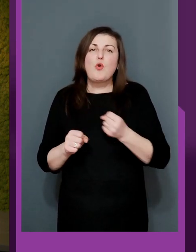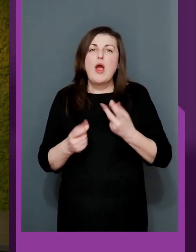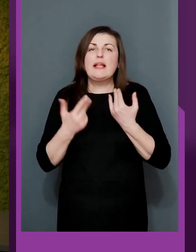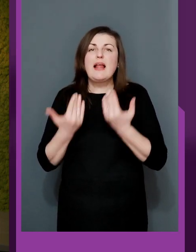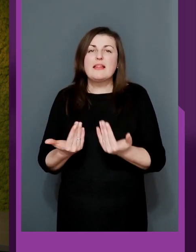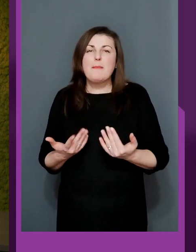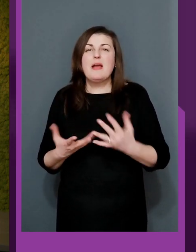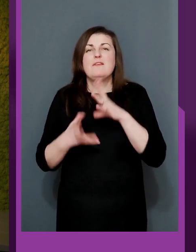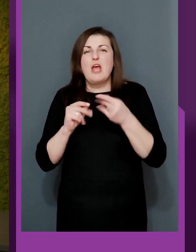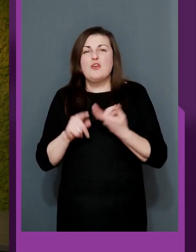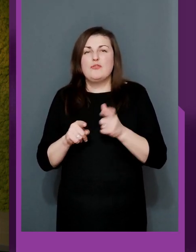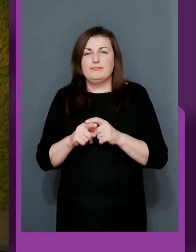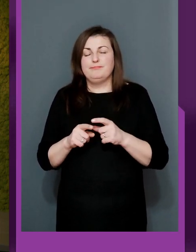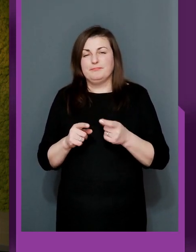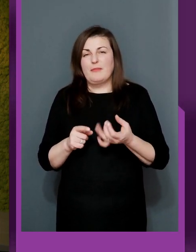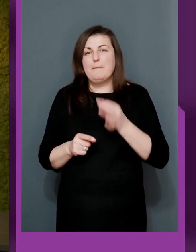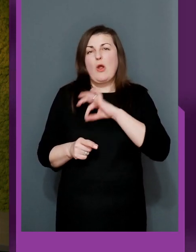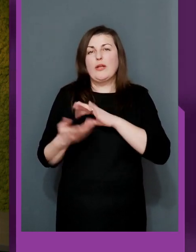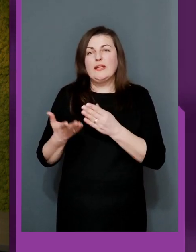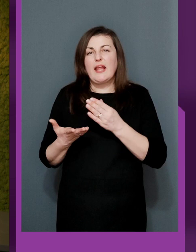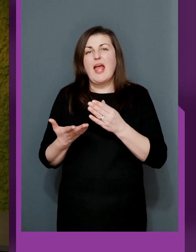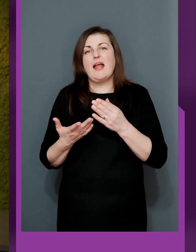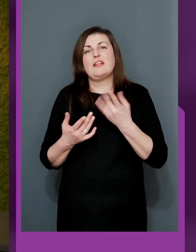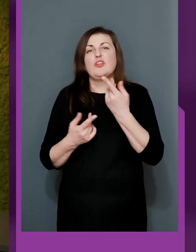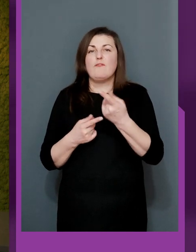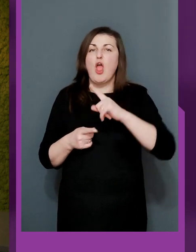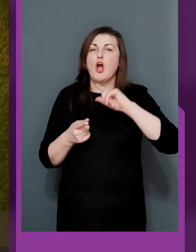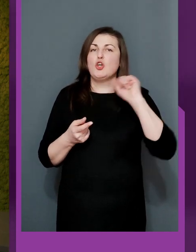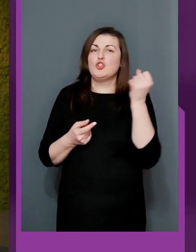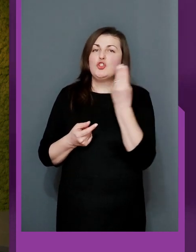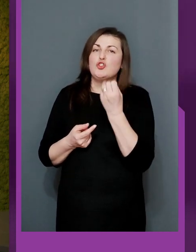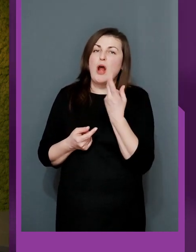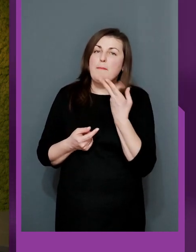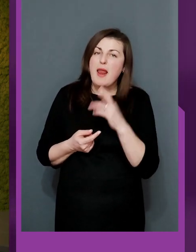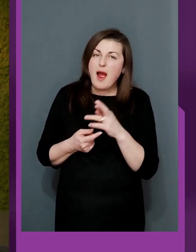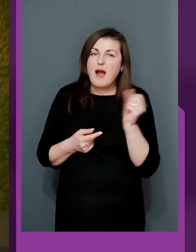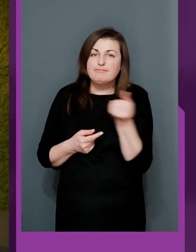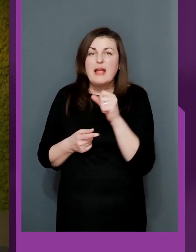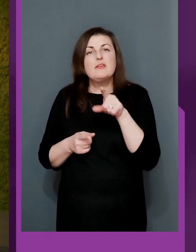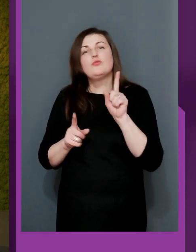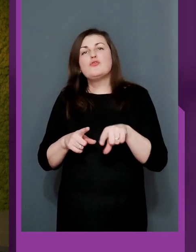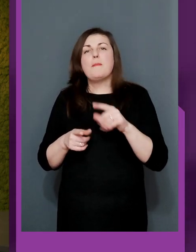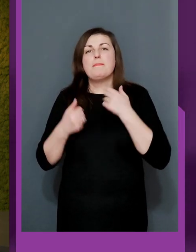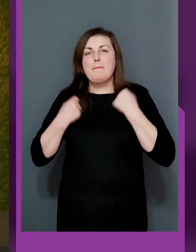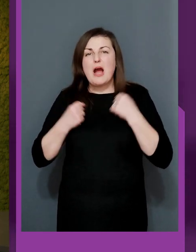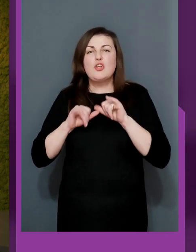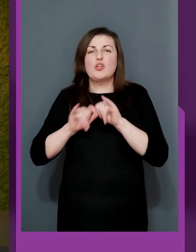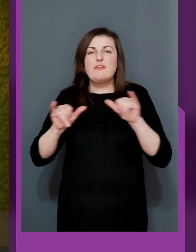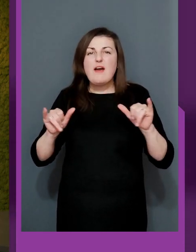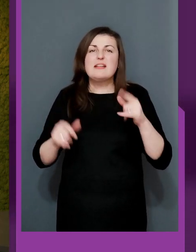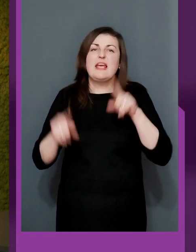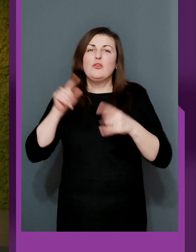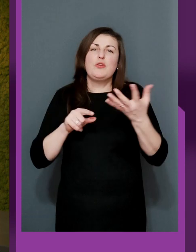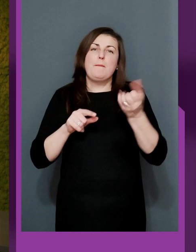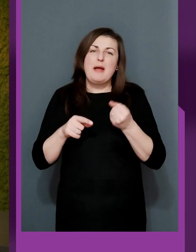тебе все жще пріоритетним Чи це твоя шабля або ще ти також намагаєшся розвиватися і іноді